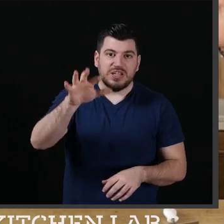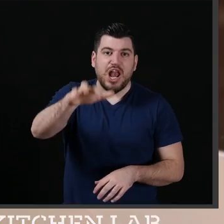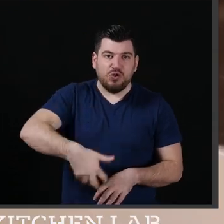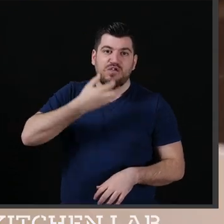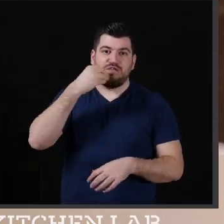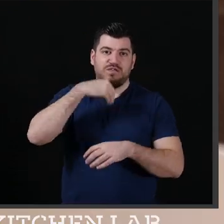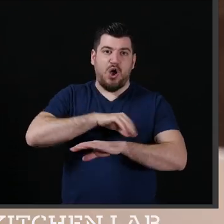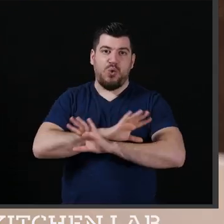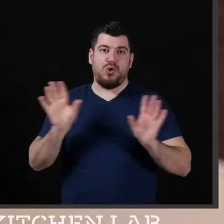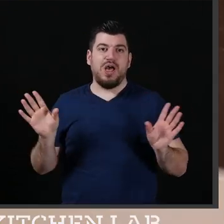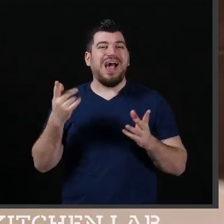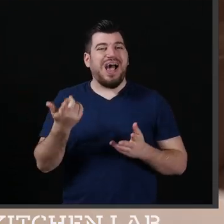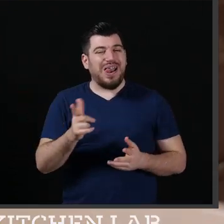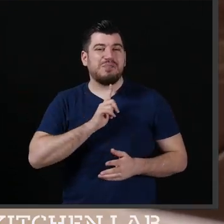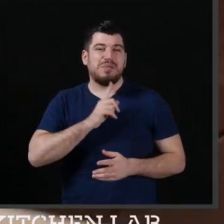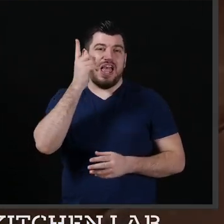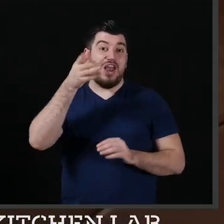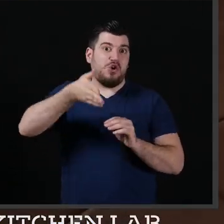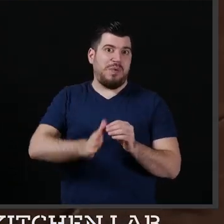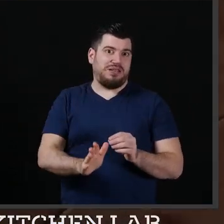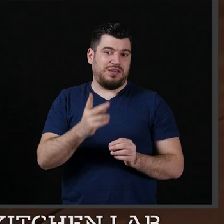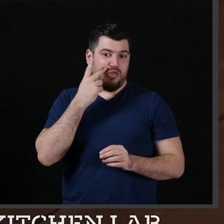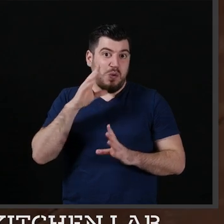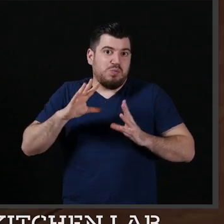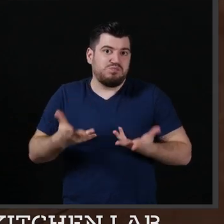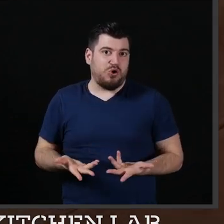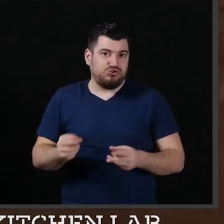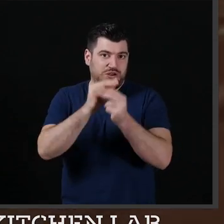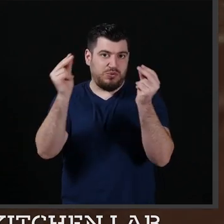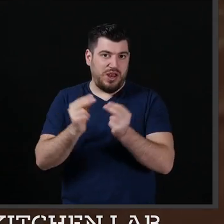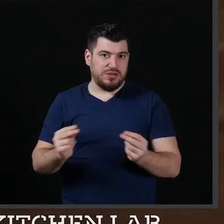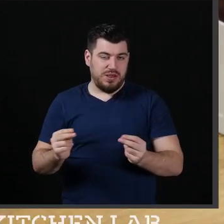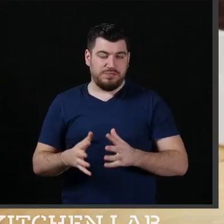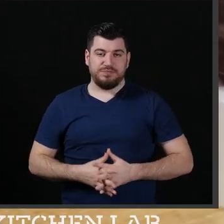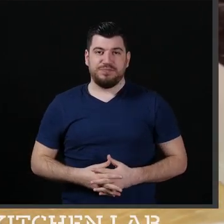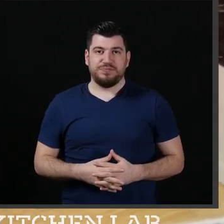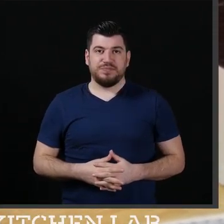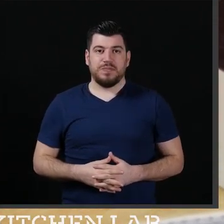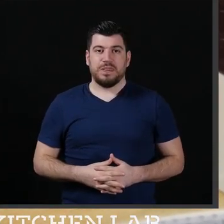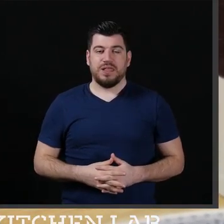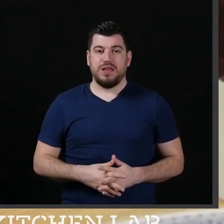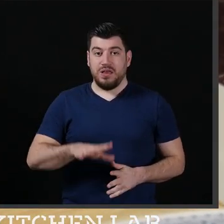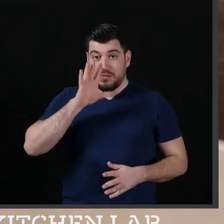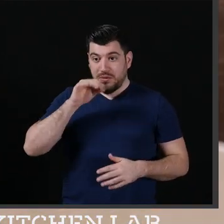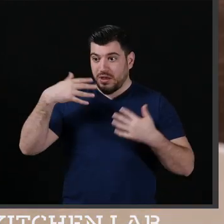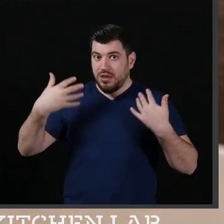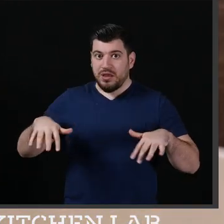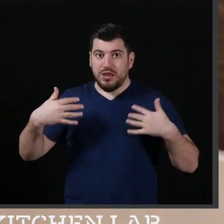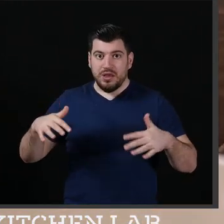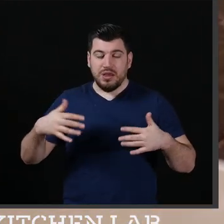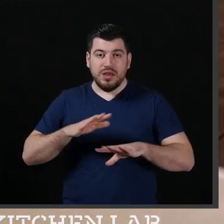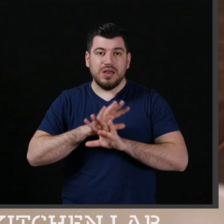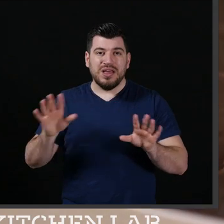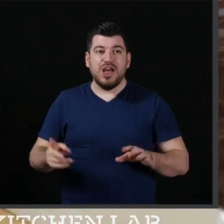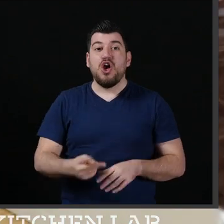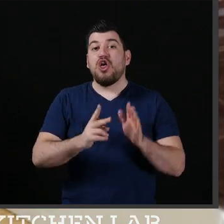ένα κομμάτι. Κοιτάξτε εδώ πως μπαίνει το μαχαίρι, το βλέπετε? Παναγία μου! Θα κόψω 12 αλλά τίμια